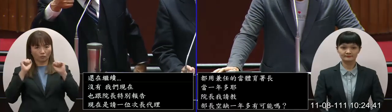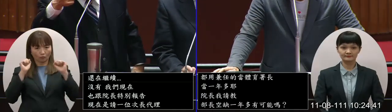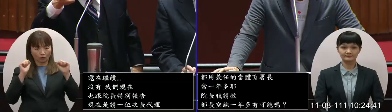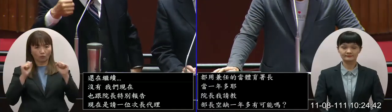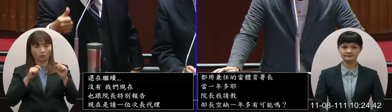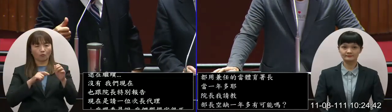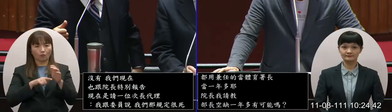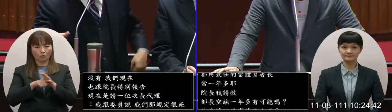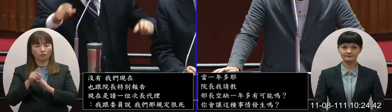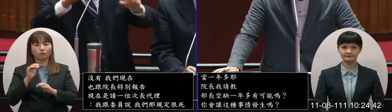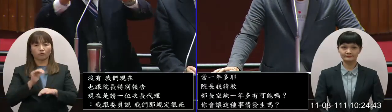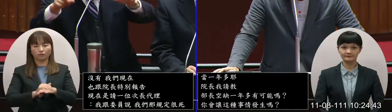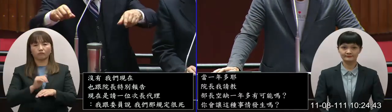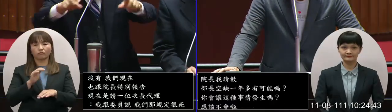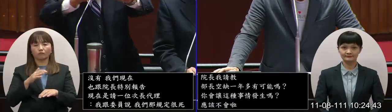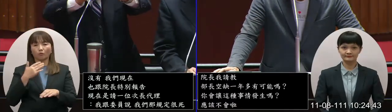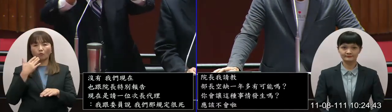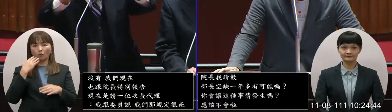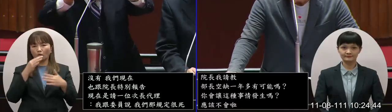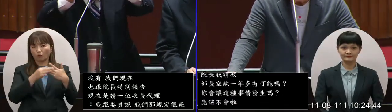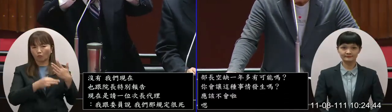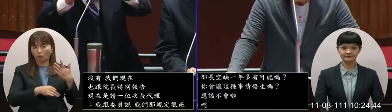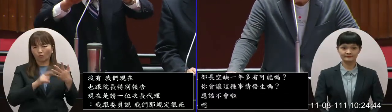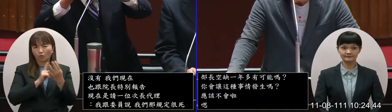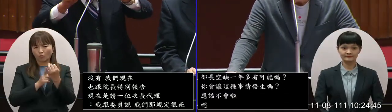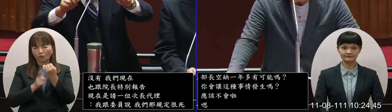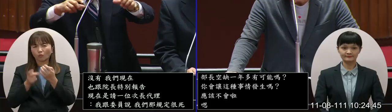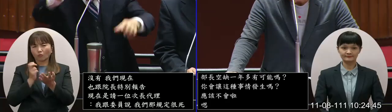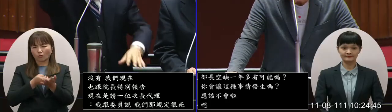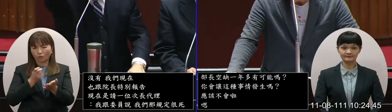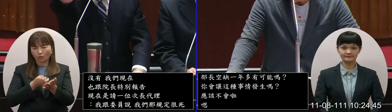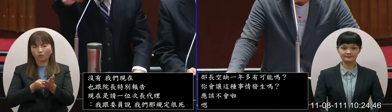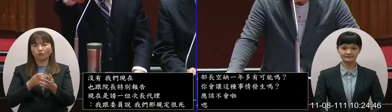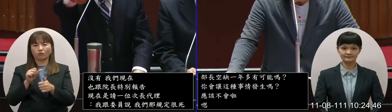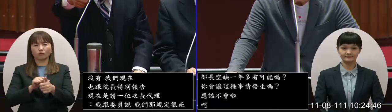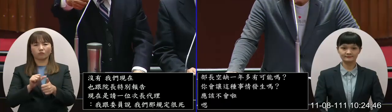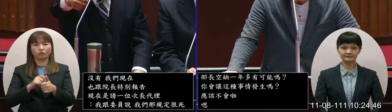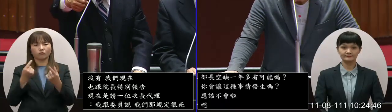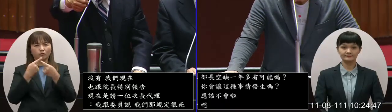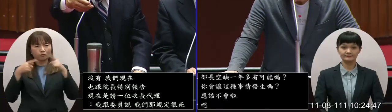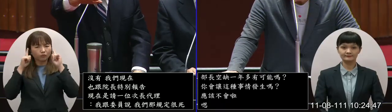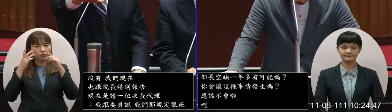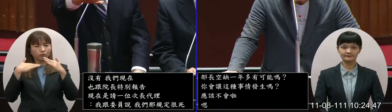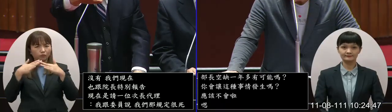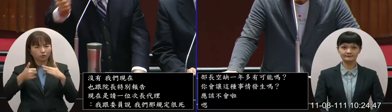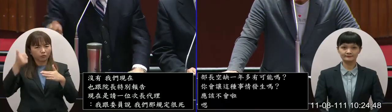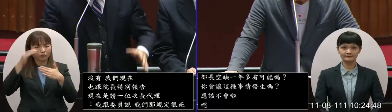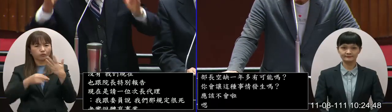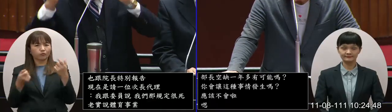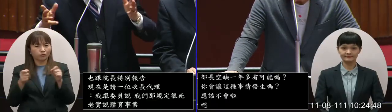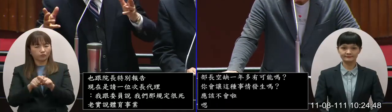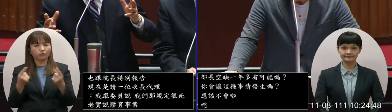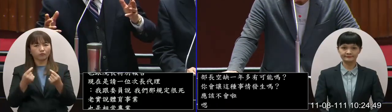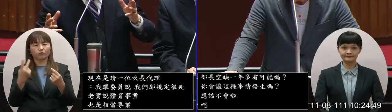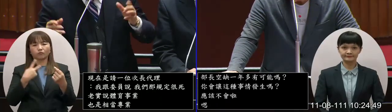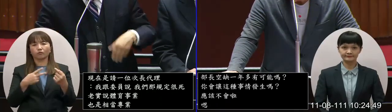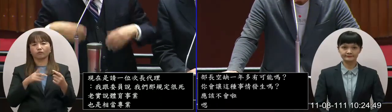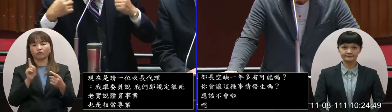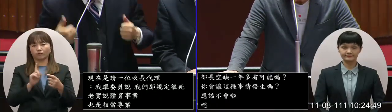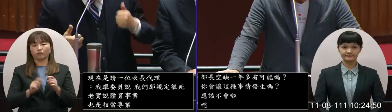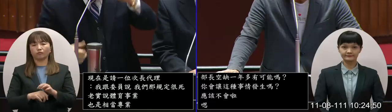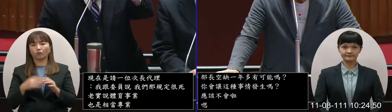算相当专业。哦，咱迄个规定哦，规定啊足严足死，么做大学校长资格安尼啦。啊，另外一方面